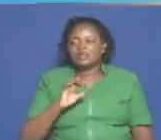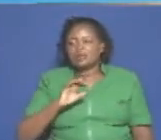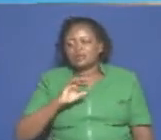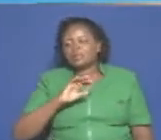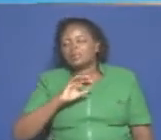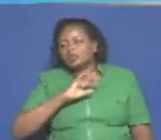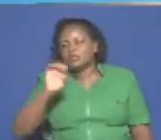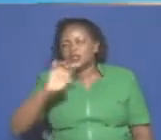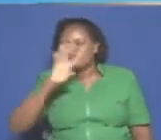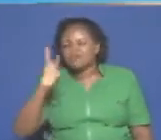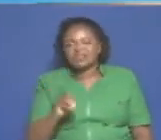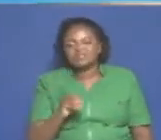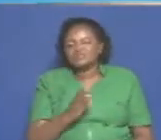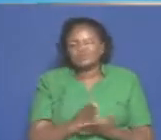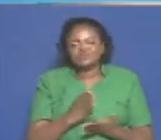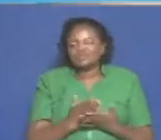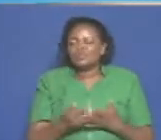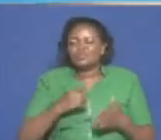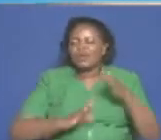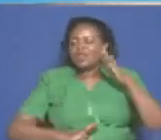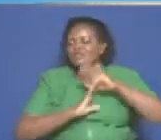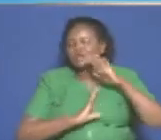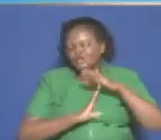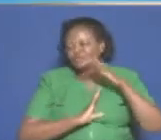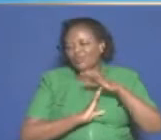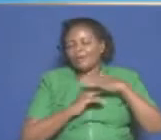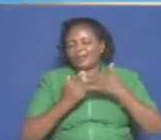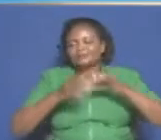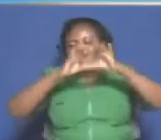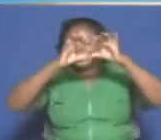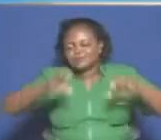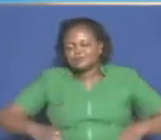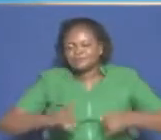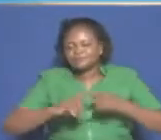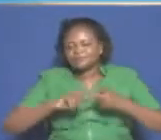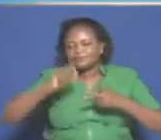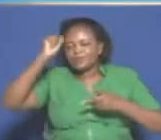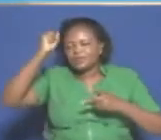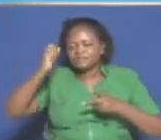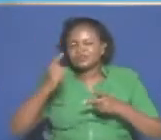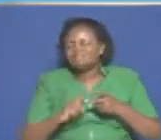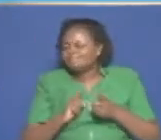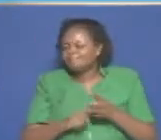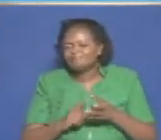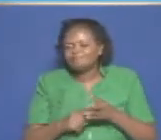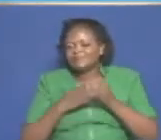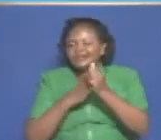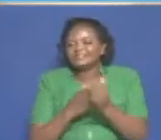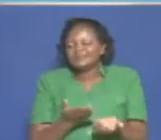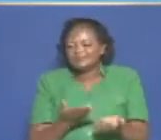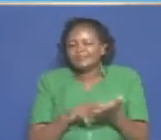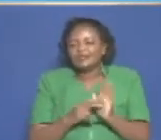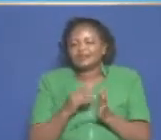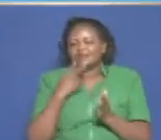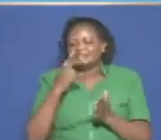nchi jirani tuko mbele kiasi katika nyenzo za ugatuzi, nyenzo za kisiasa na nyenzo za uongozi. Kwa hivyo naona